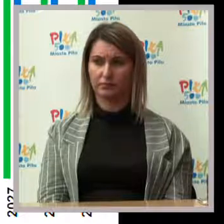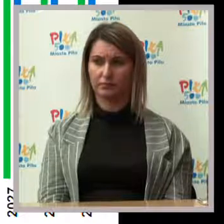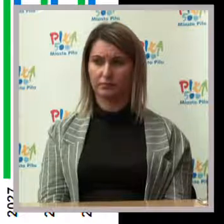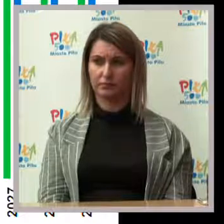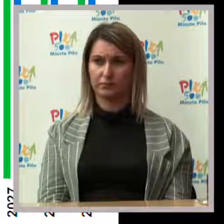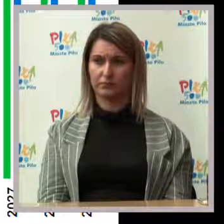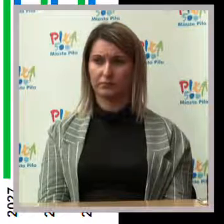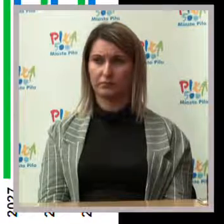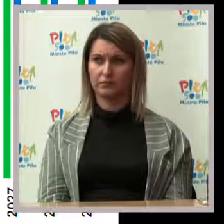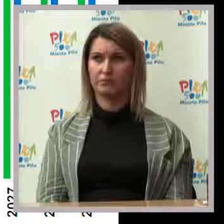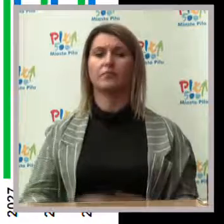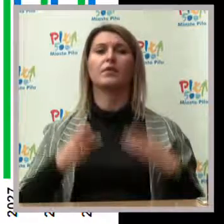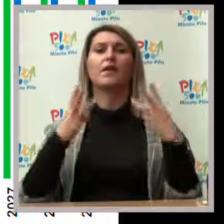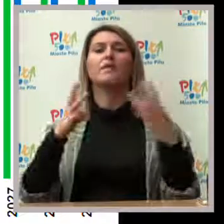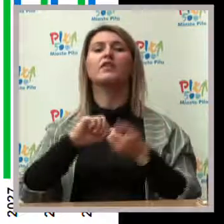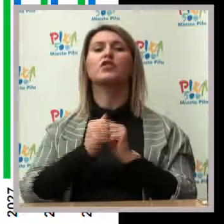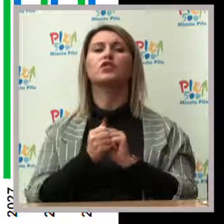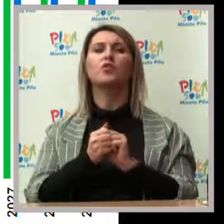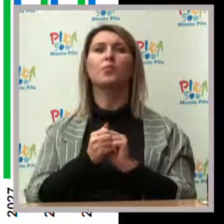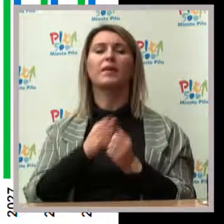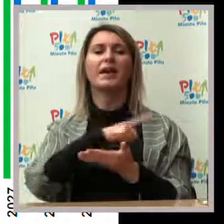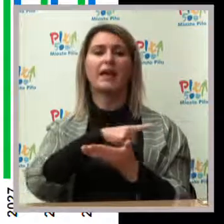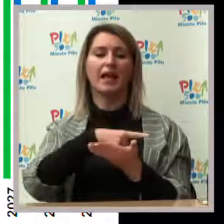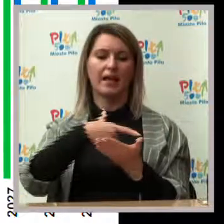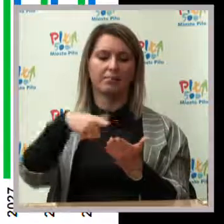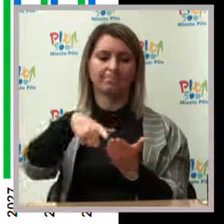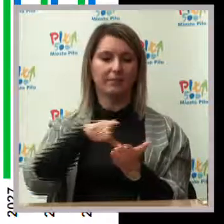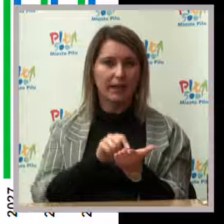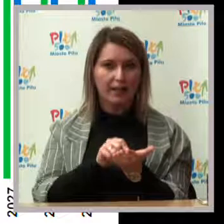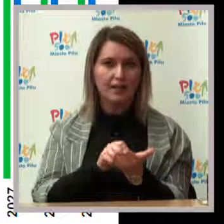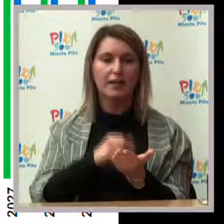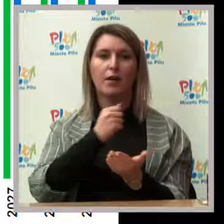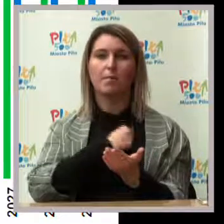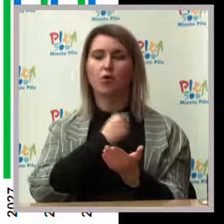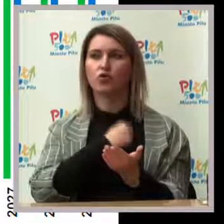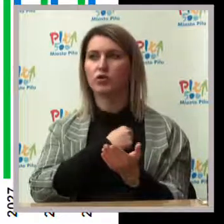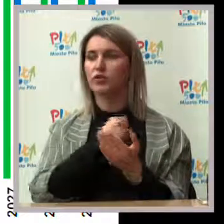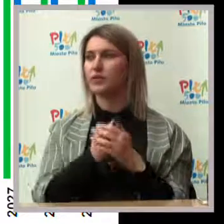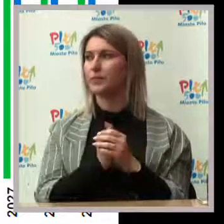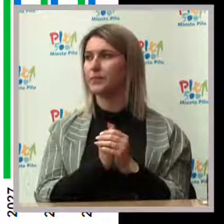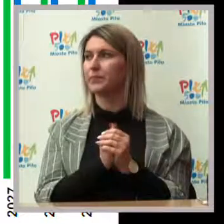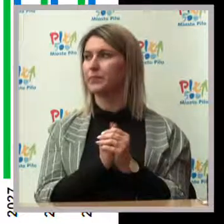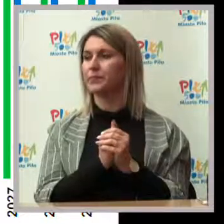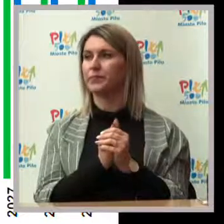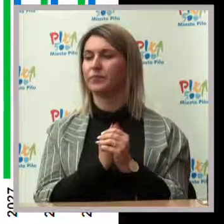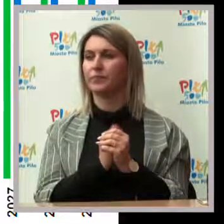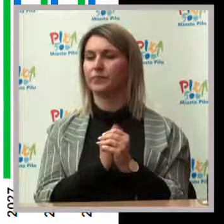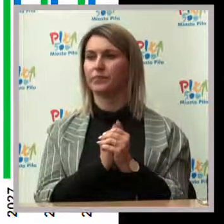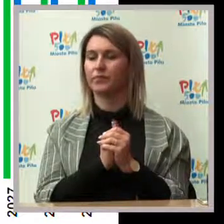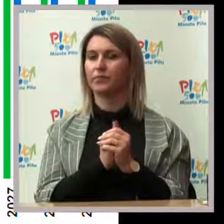kredytach, pożyczkach czy obligacjach, z których korzystaliśmy ostatnio, ale również jako zabezpieczenie wkładu